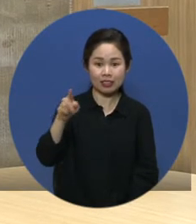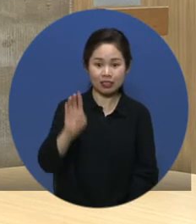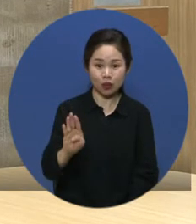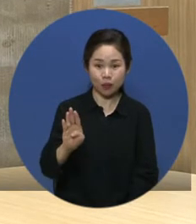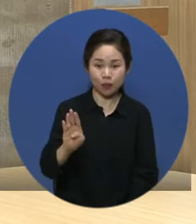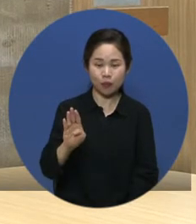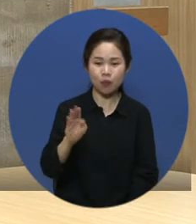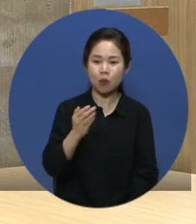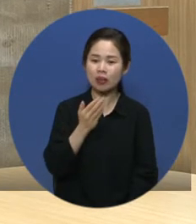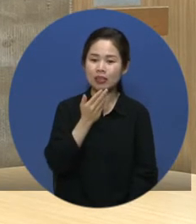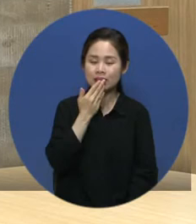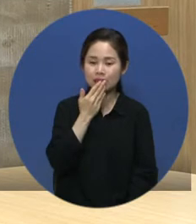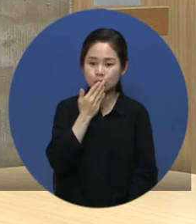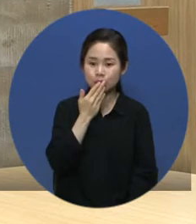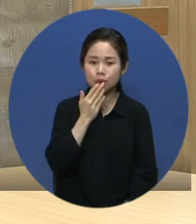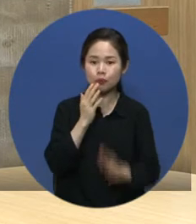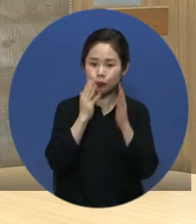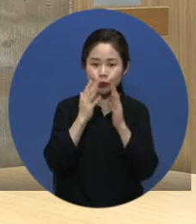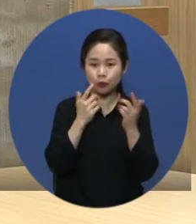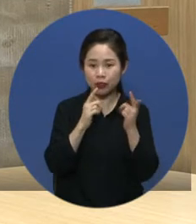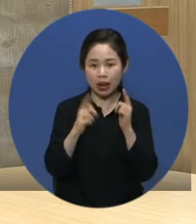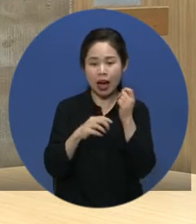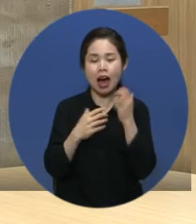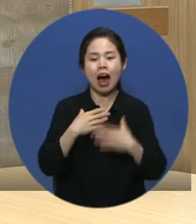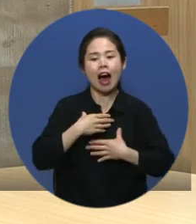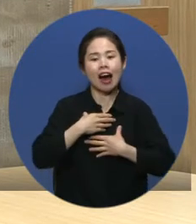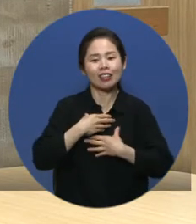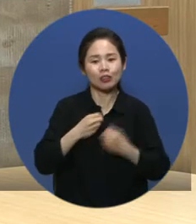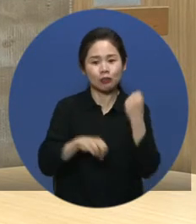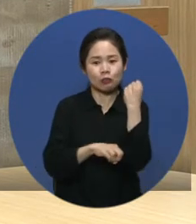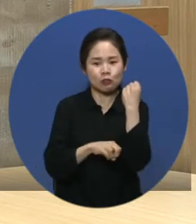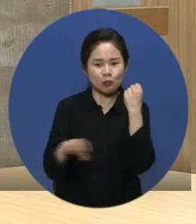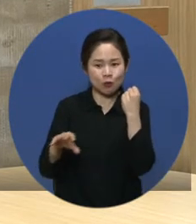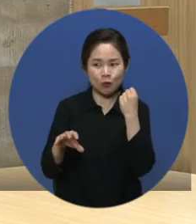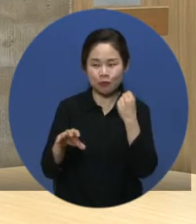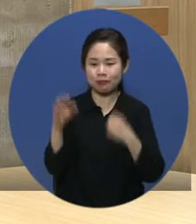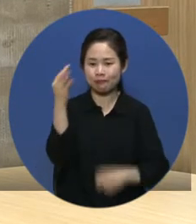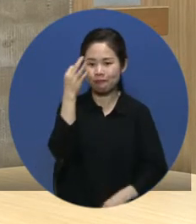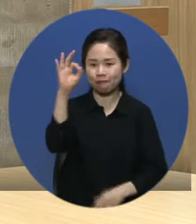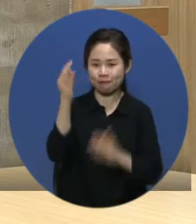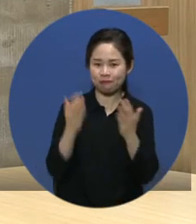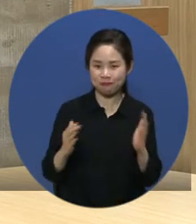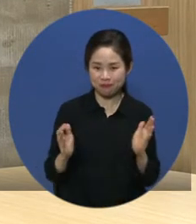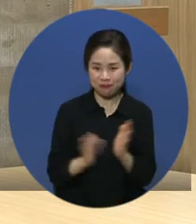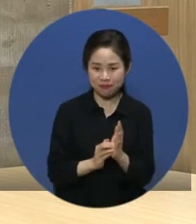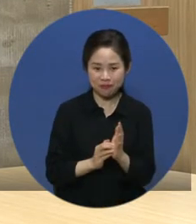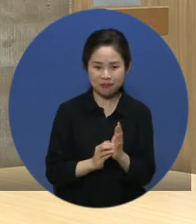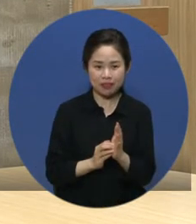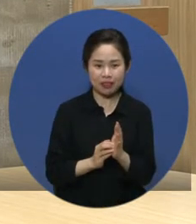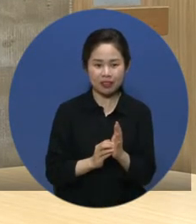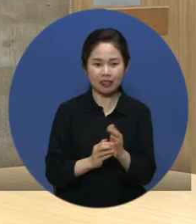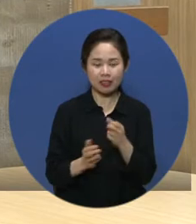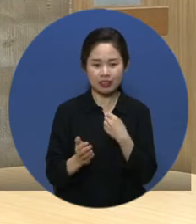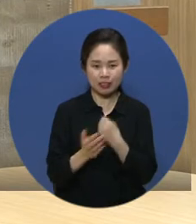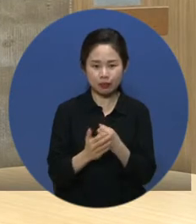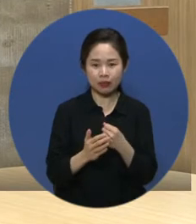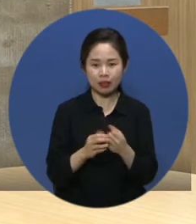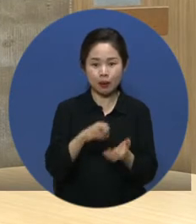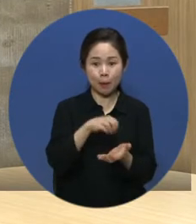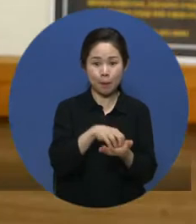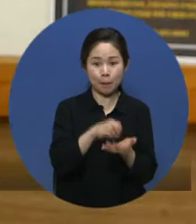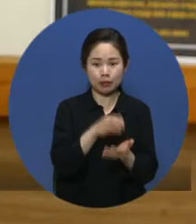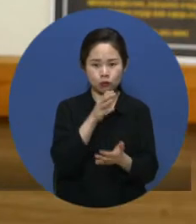그 인증이 되어 있는 업소입니다. 그렇기 때문에 저희 제과장님이 햇섭 팀장을 맡고